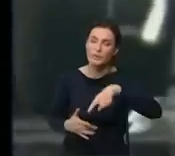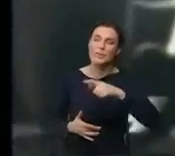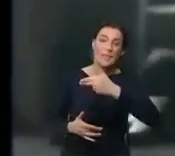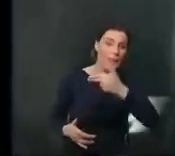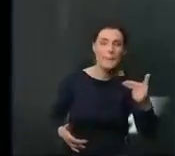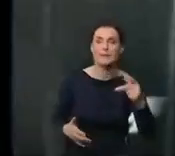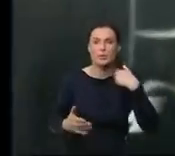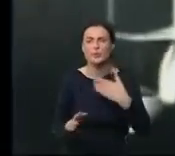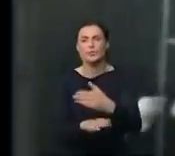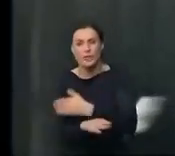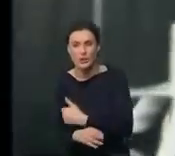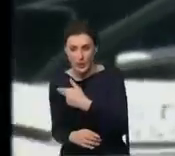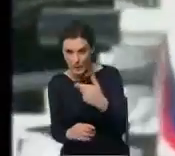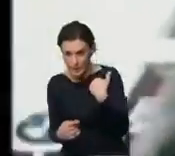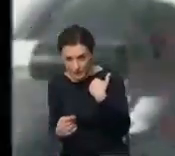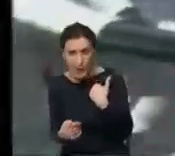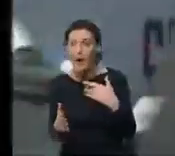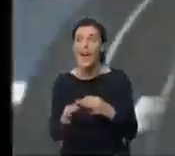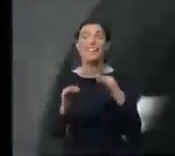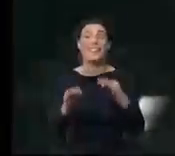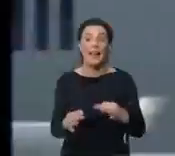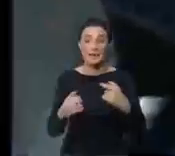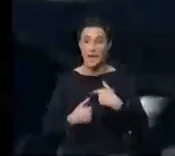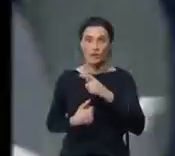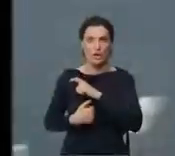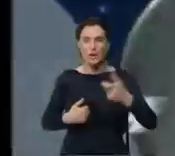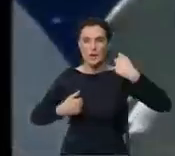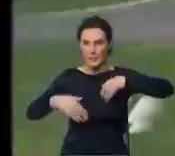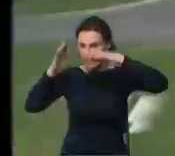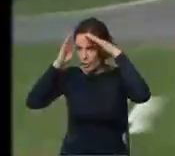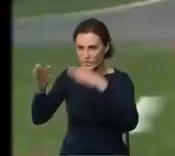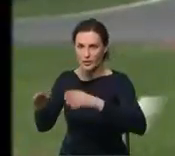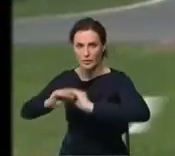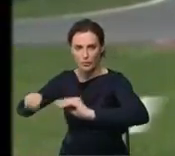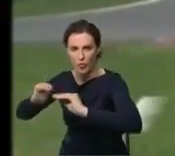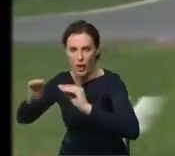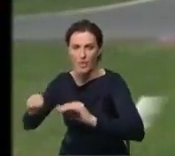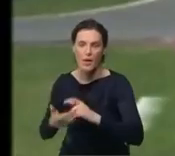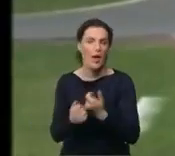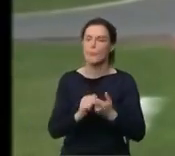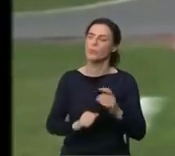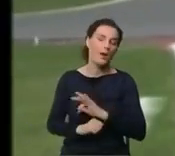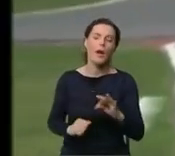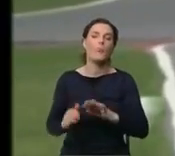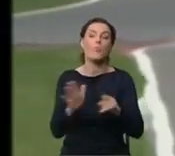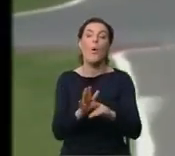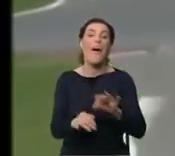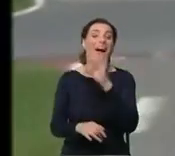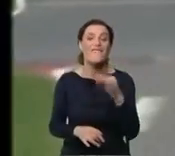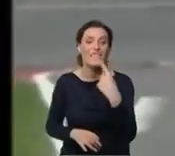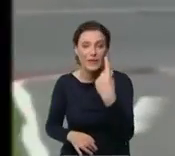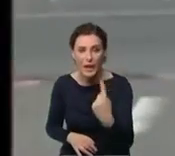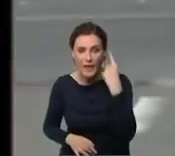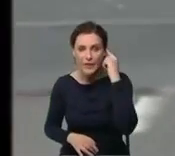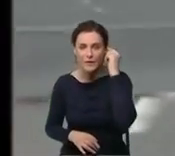mogę powiedzieć, rozmawialiśmy. To nie jest czas, na którym ja mogę się koncentrować na innych rzeczach. Formuła 1 się pochłania w 100%,